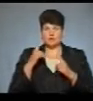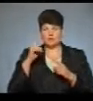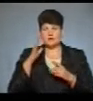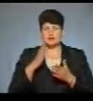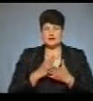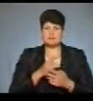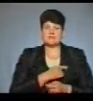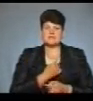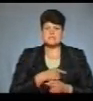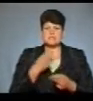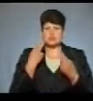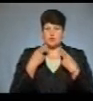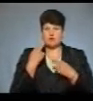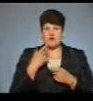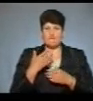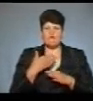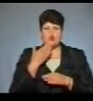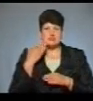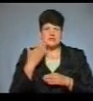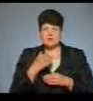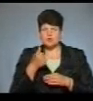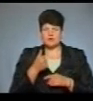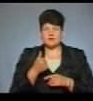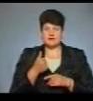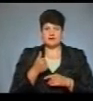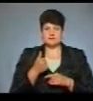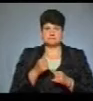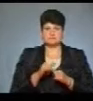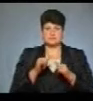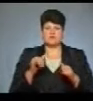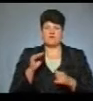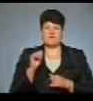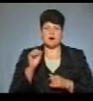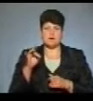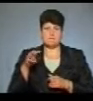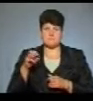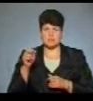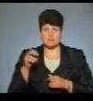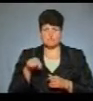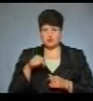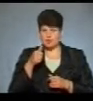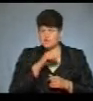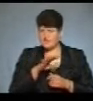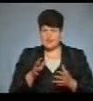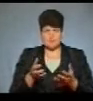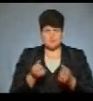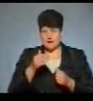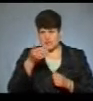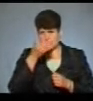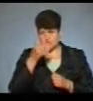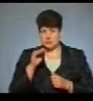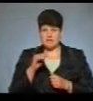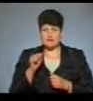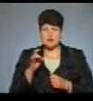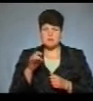медицина, стоматологія. В останні роки ріст інтересу до фармації. Цього року ми не приймаємо на заочну фармацію на